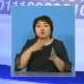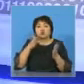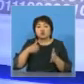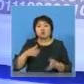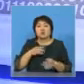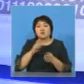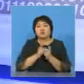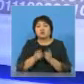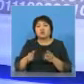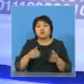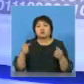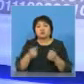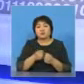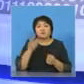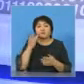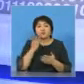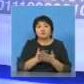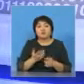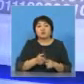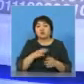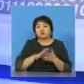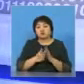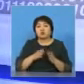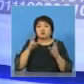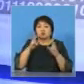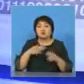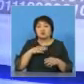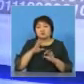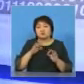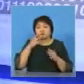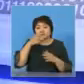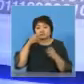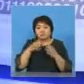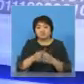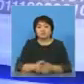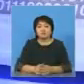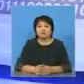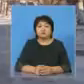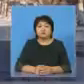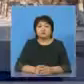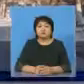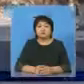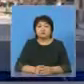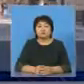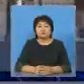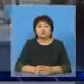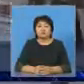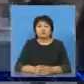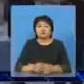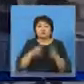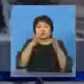переходах приводит к дорожно-транспортным происшествиям. В ситуации разбиралась наша съемочная группа. Столбы были.